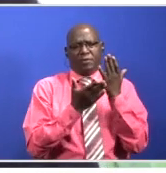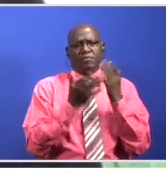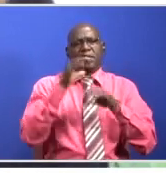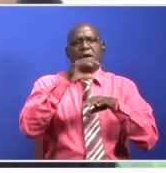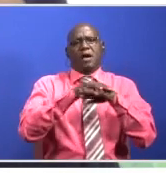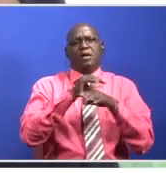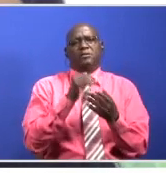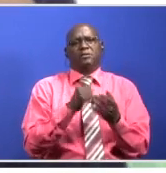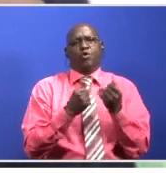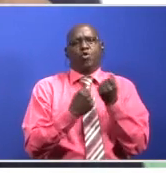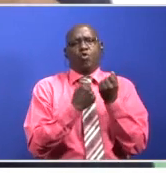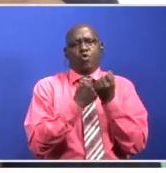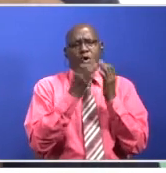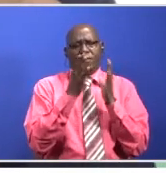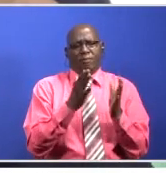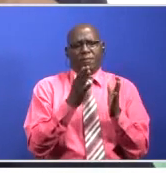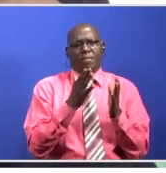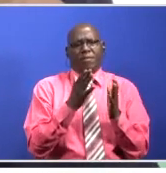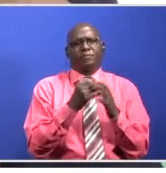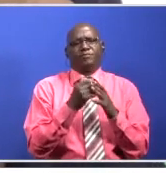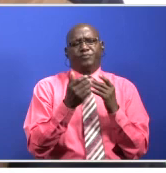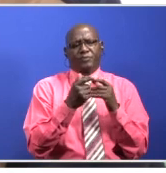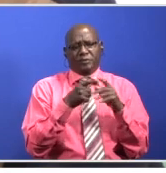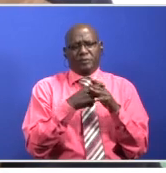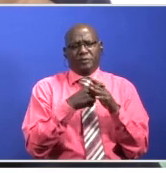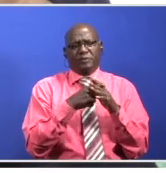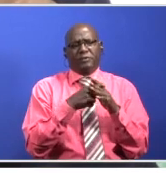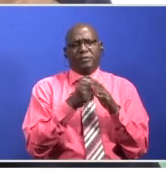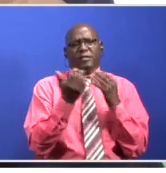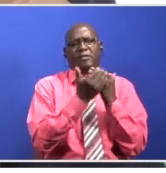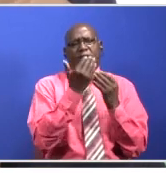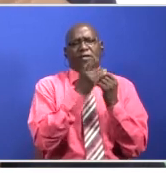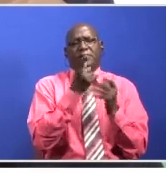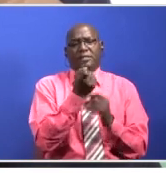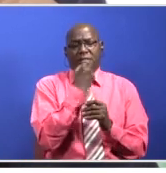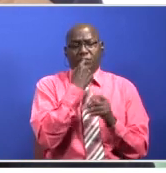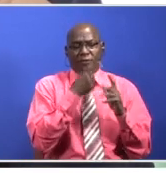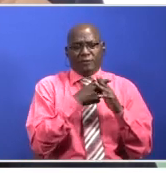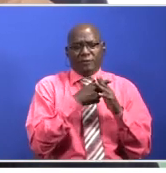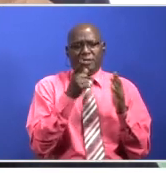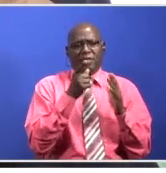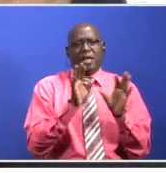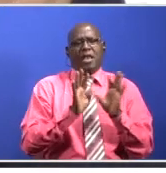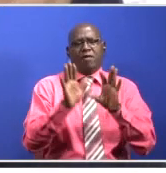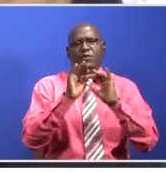huko. Kwa hivyo nilianza kutibiwa na waliniambia tukianza kukutibu